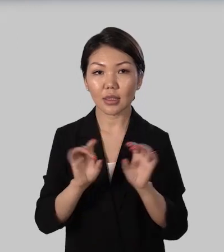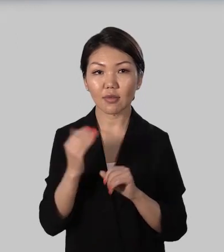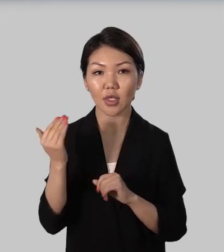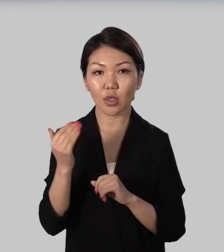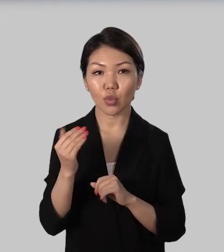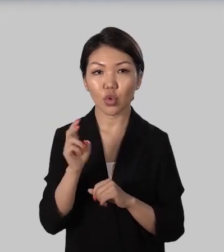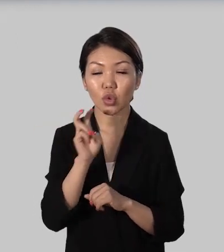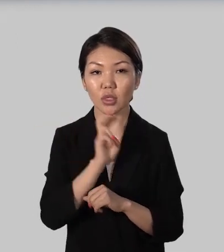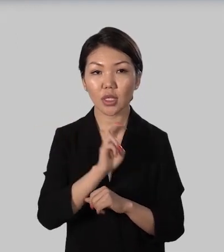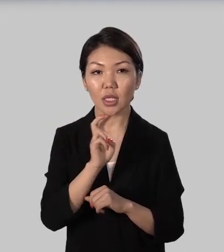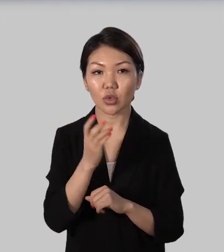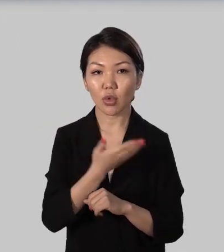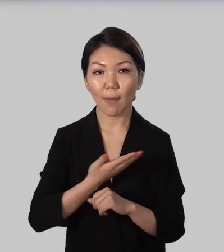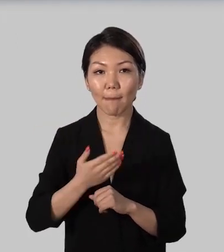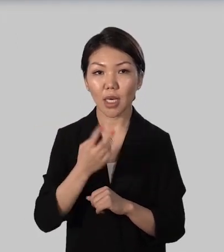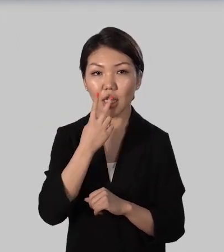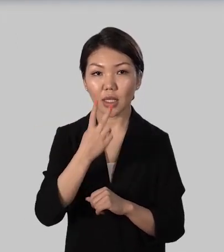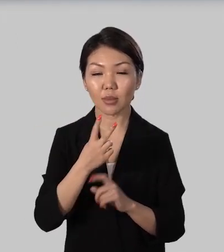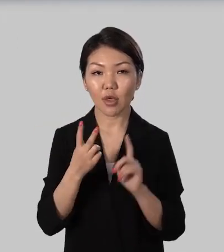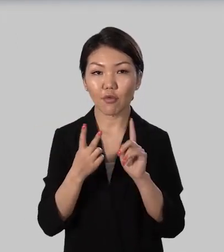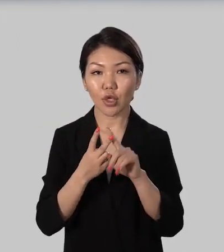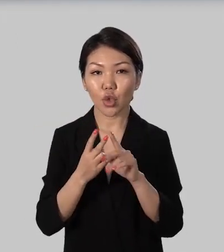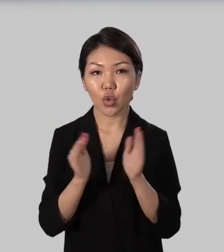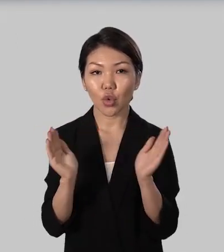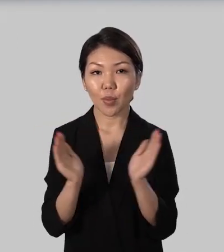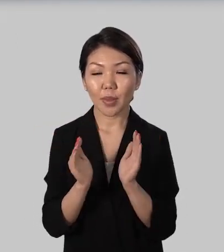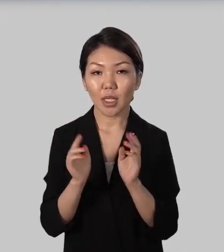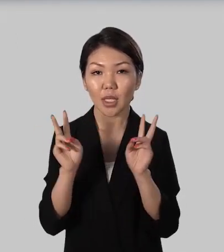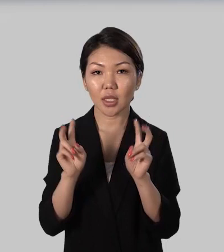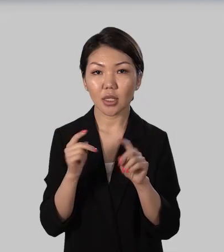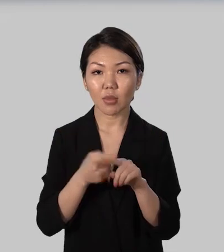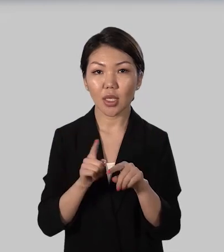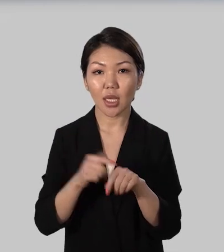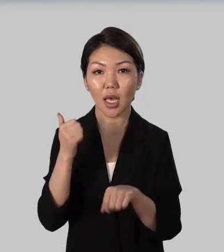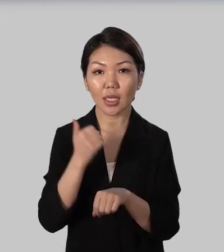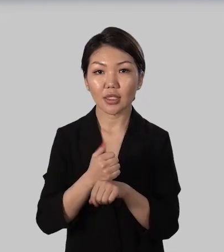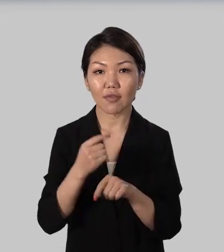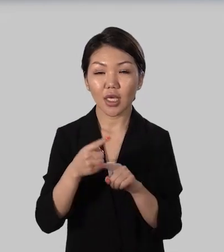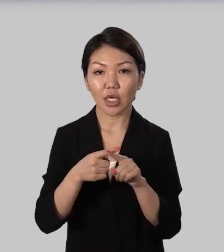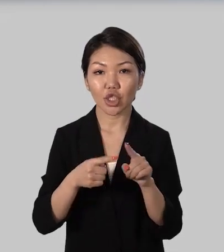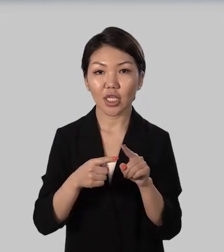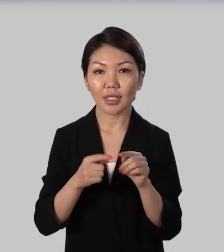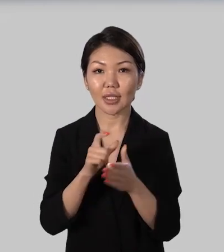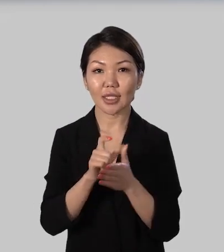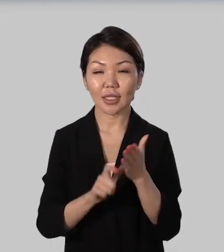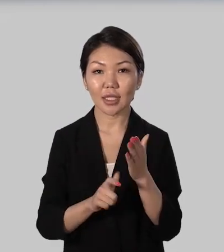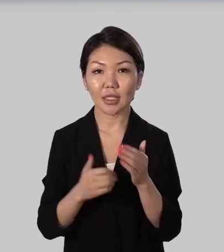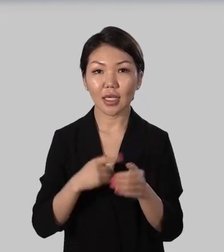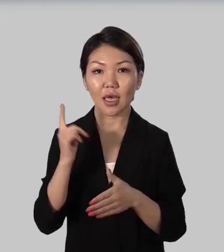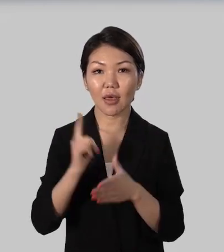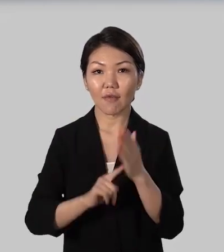как видим это основная часть текста надеюсь вы смогли выделить в ней три